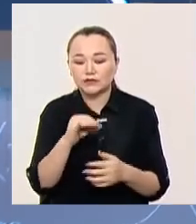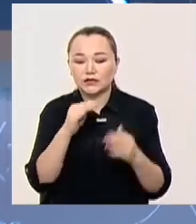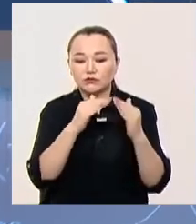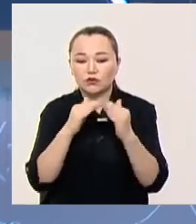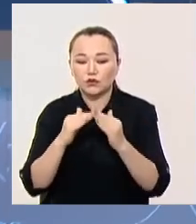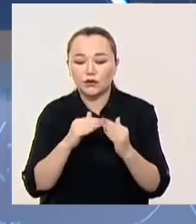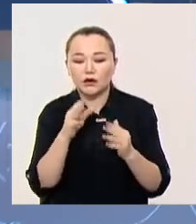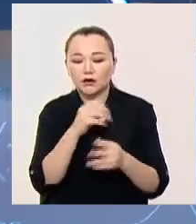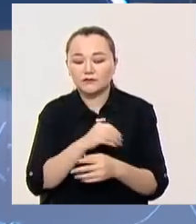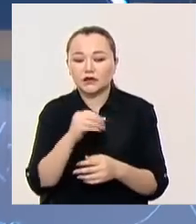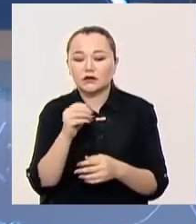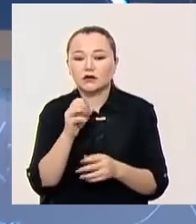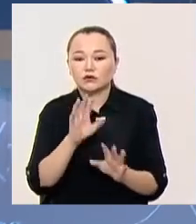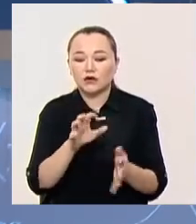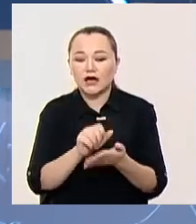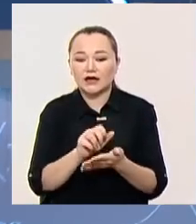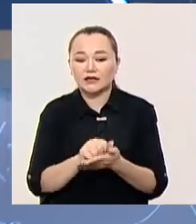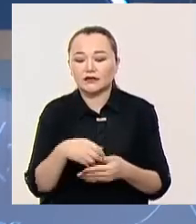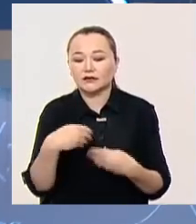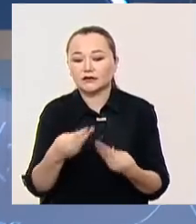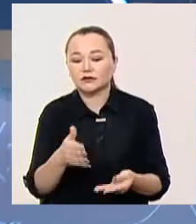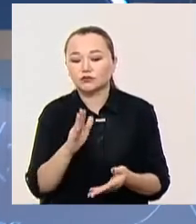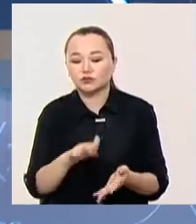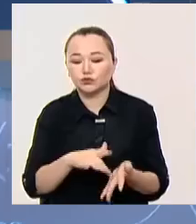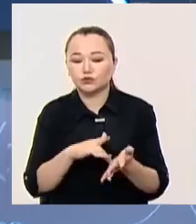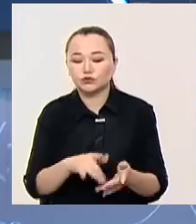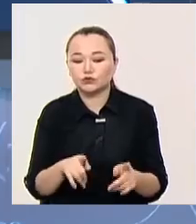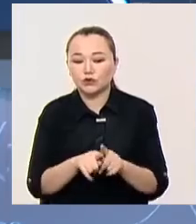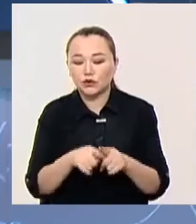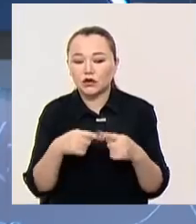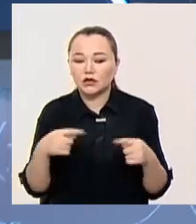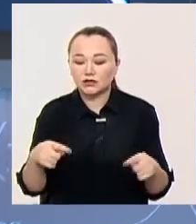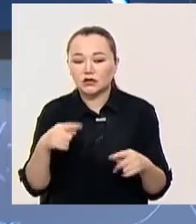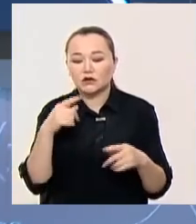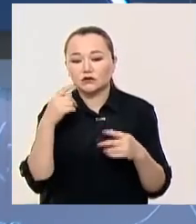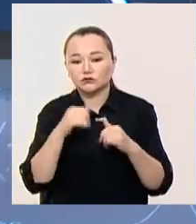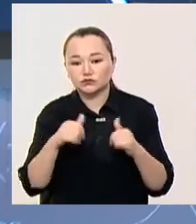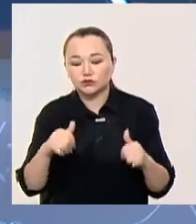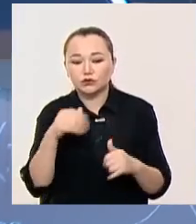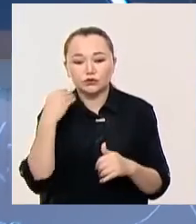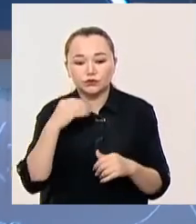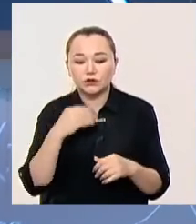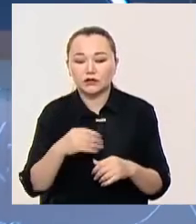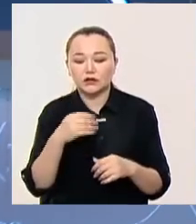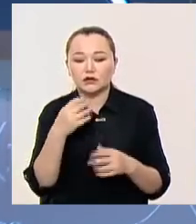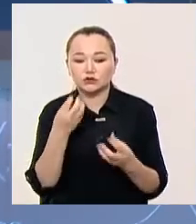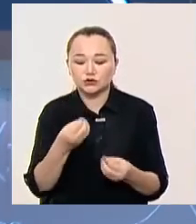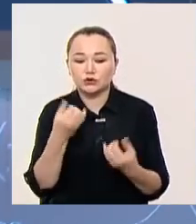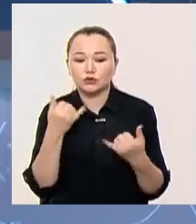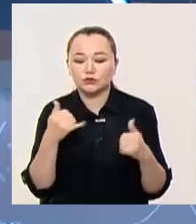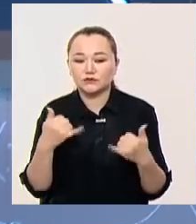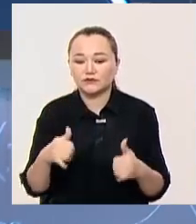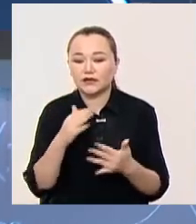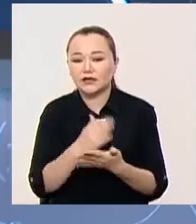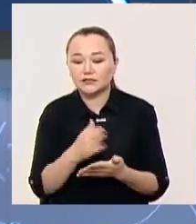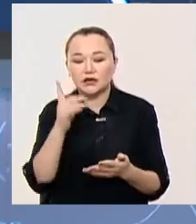баспаналар басыбайлы емес, тек жалға беріледі. Осылайша турист тартудың түрлі тәсілдерін дамытқан Түркия тағы да таңғалдырып отыр.